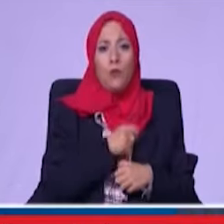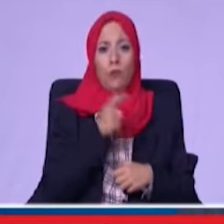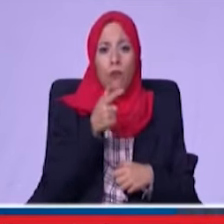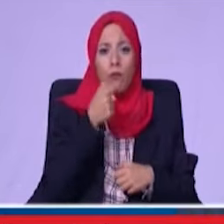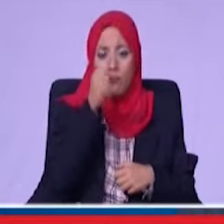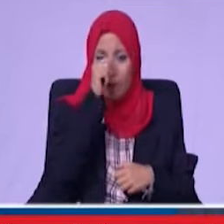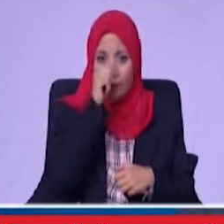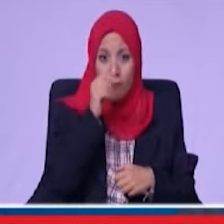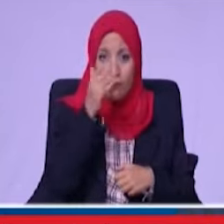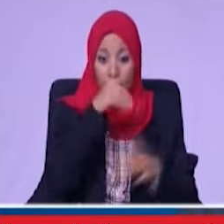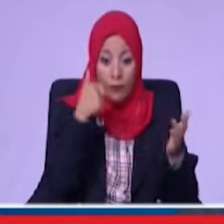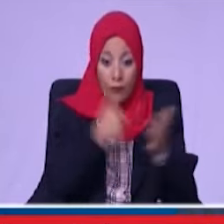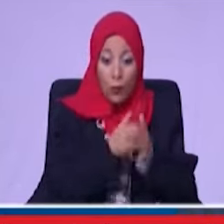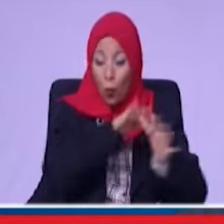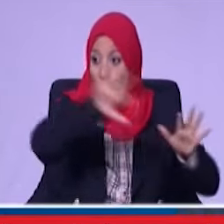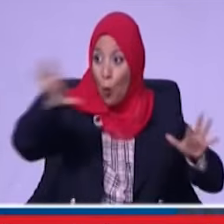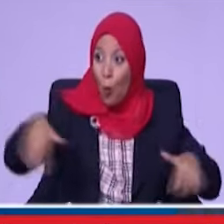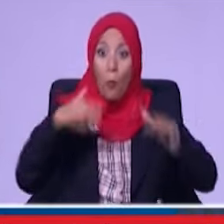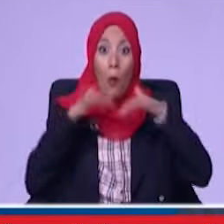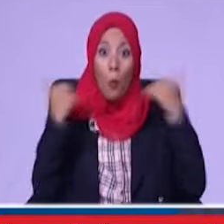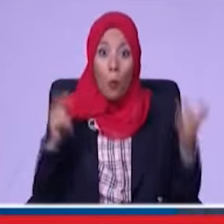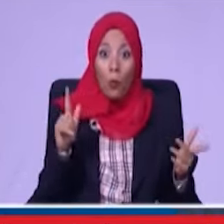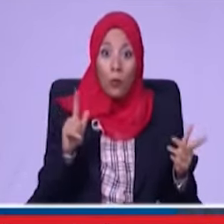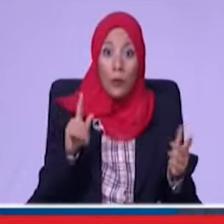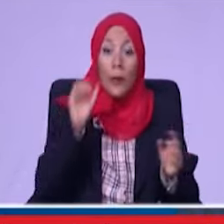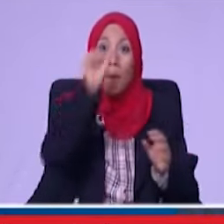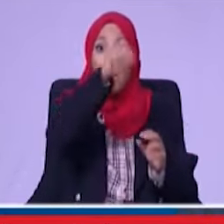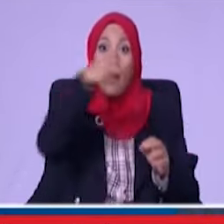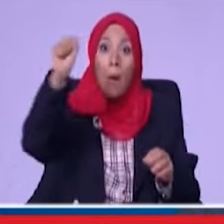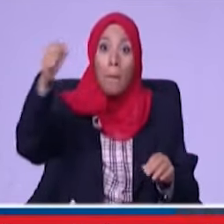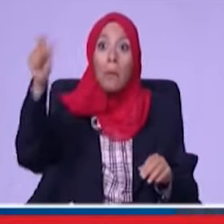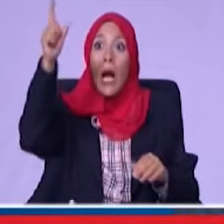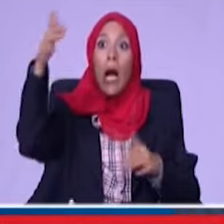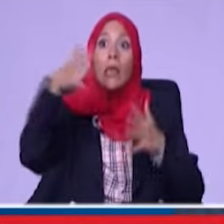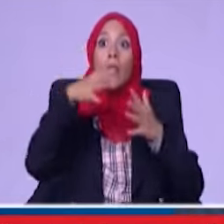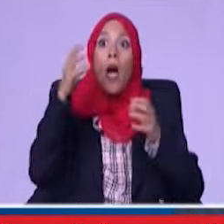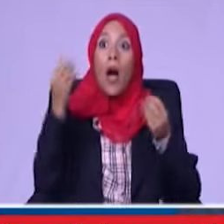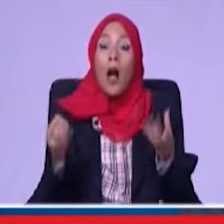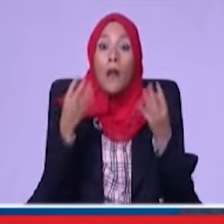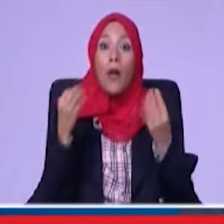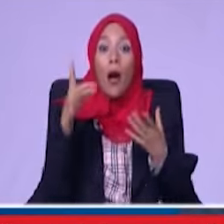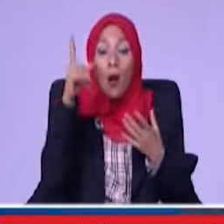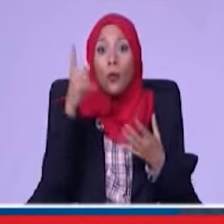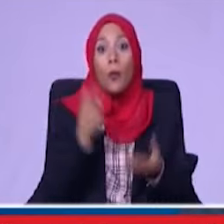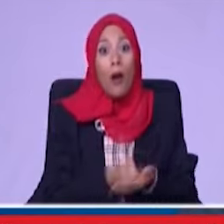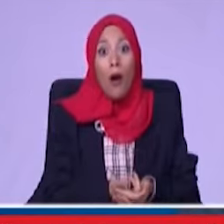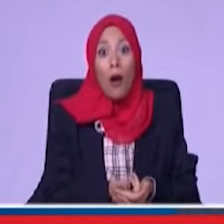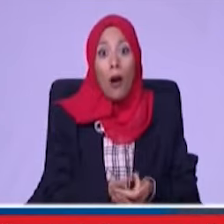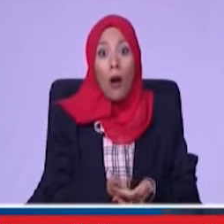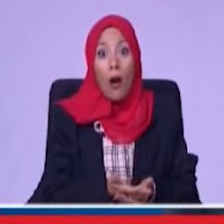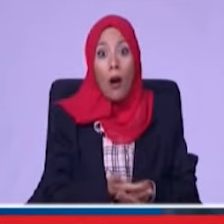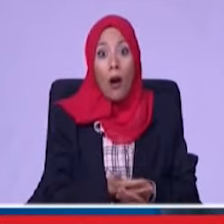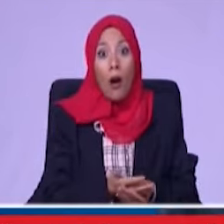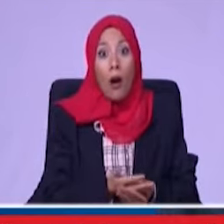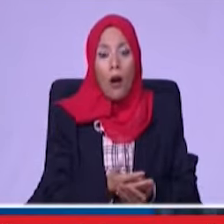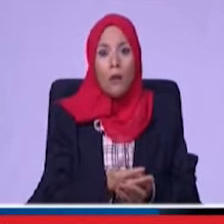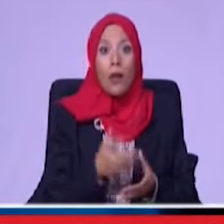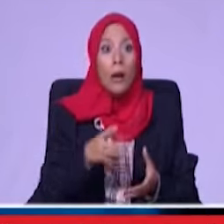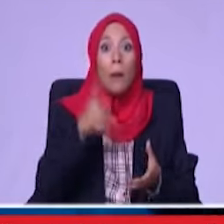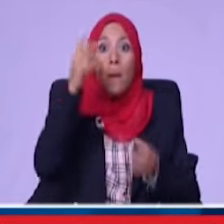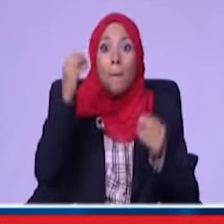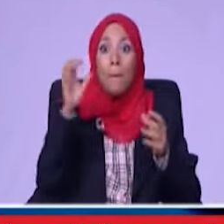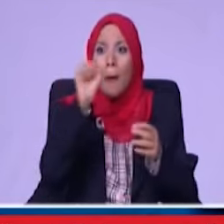يوم القيامة إلى باب من أبواب الجنة إلا وجدته ينتظرك؟ على كل باب من أبواب الجنة